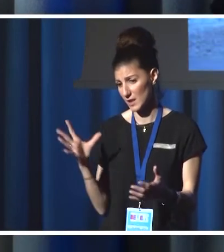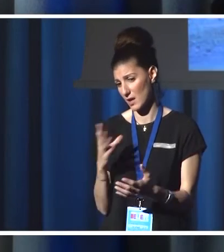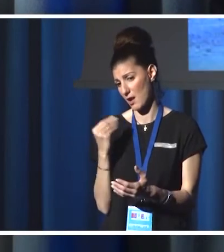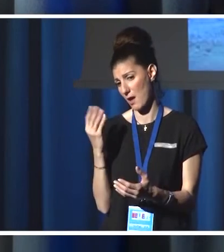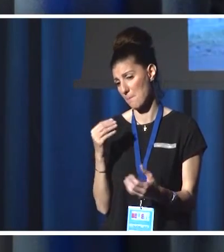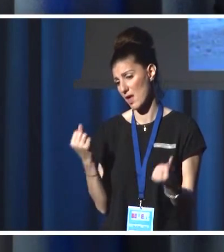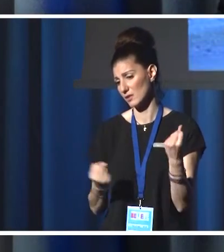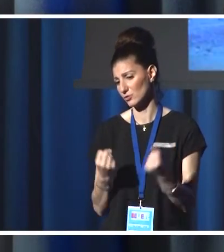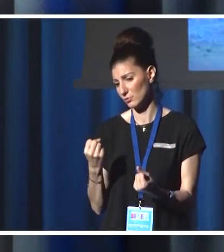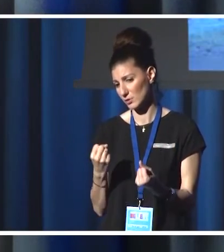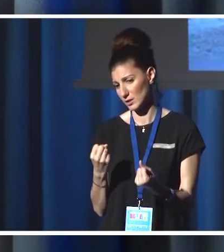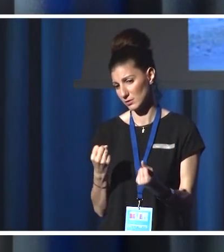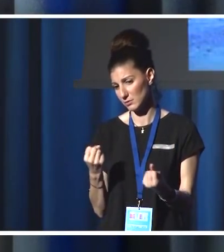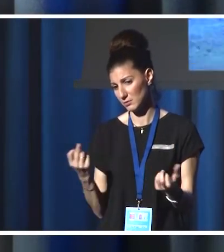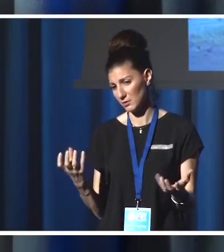αποκτούνται